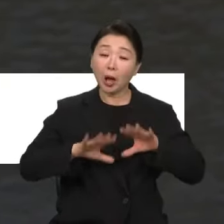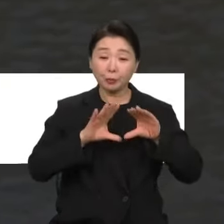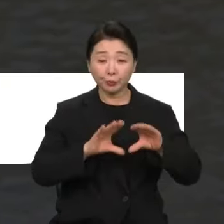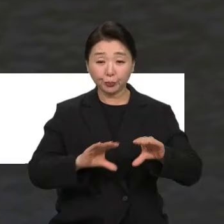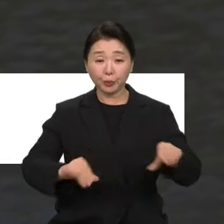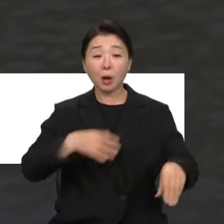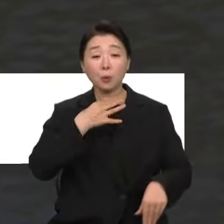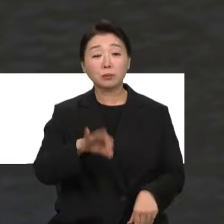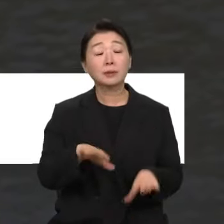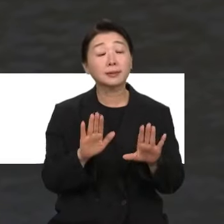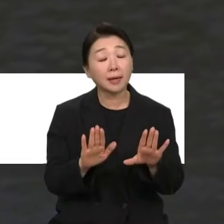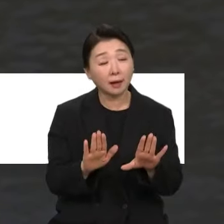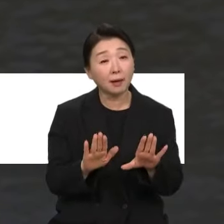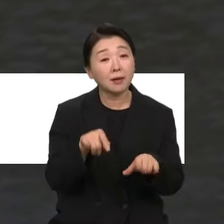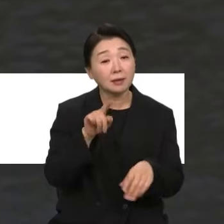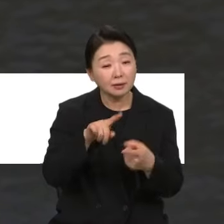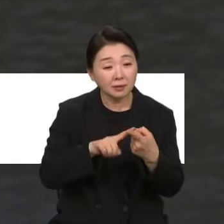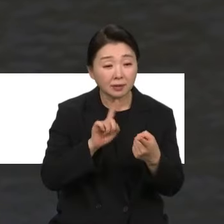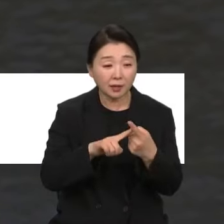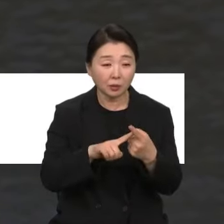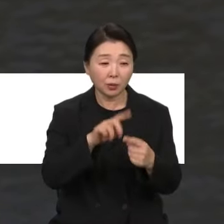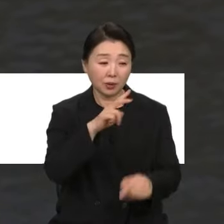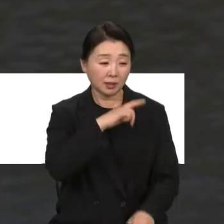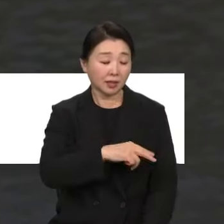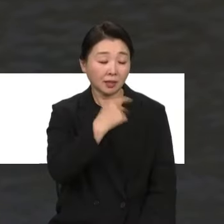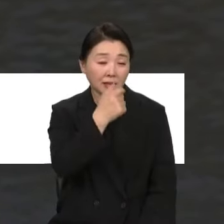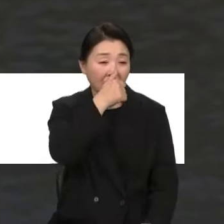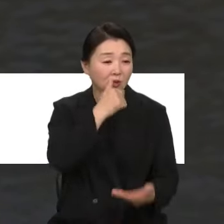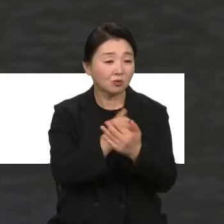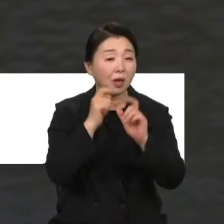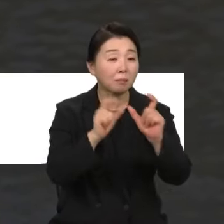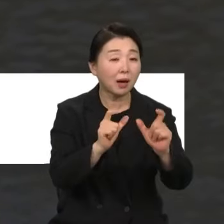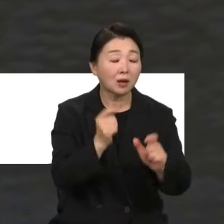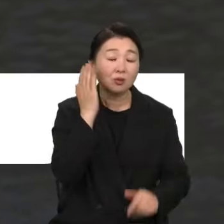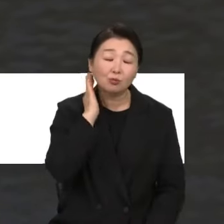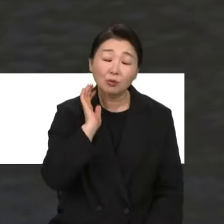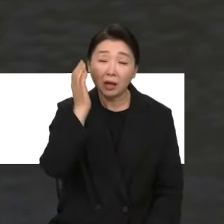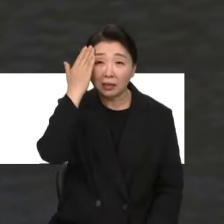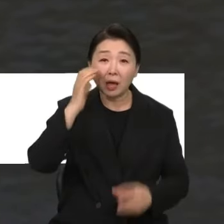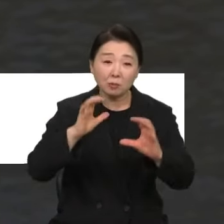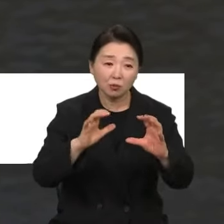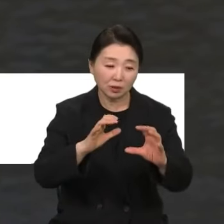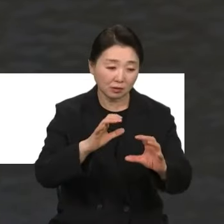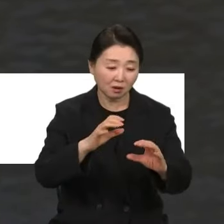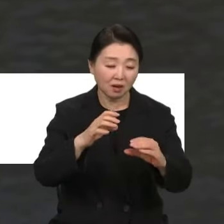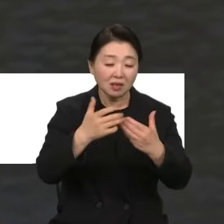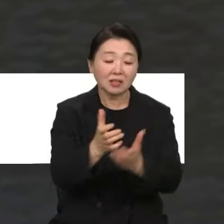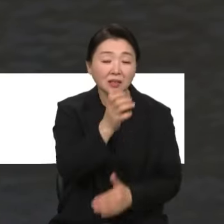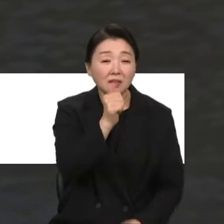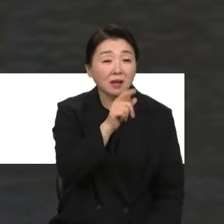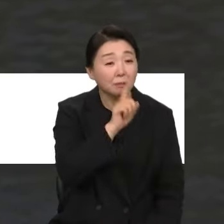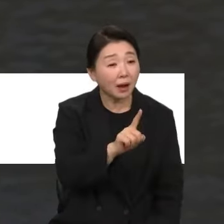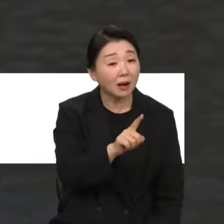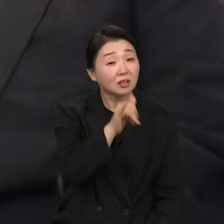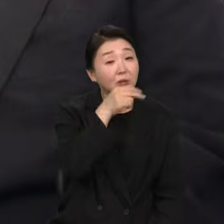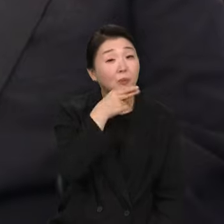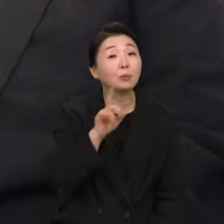목소리로, 자, 이런 일로 사단장을 처벌하면 대한민국에서 누가 사단장을 한단 말인가? 이런 요지의 말씀은